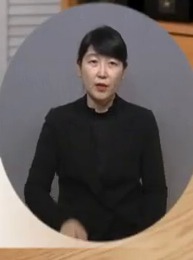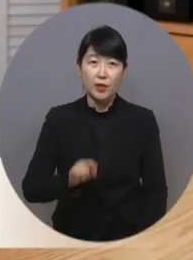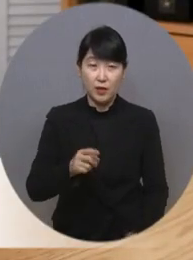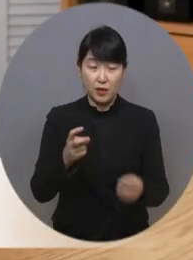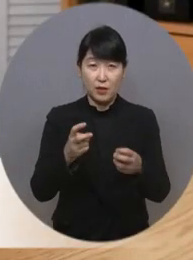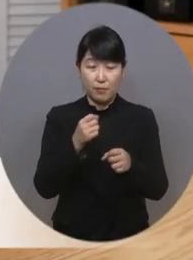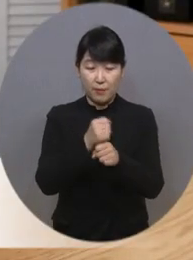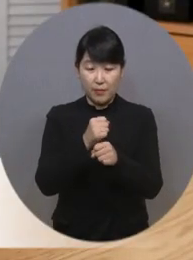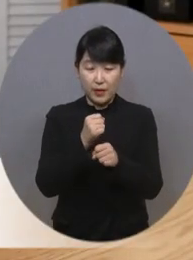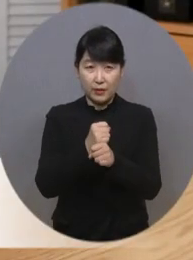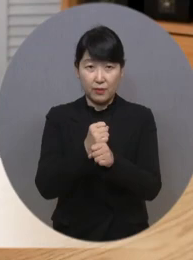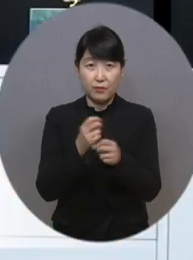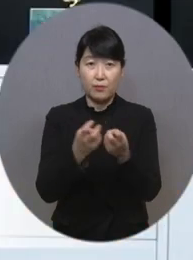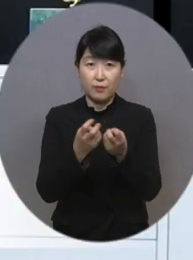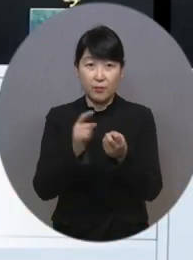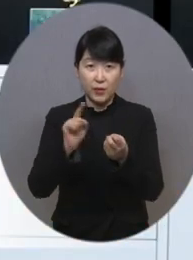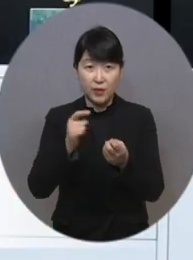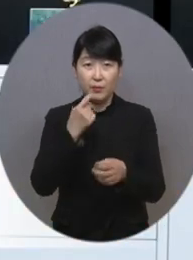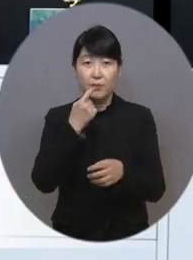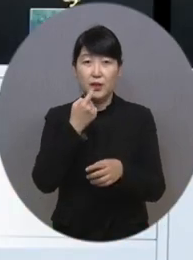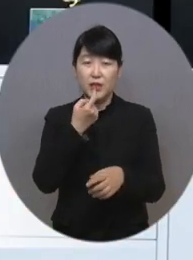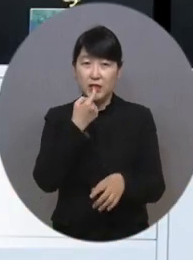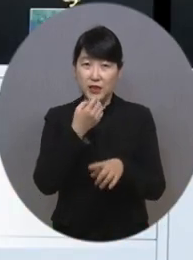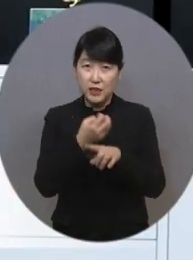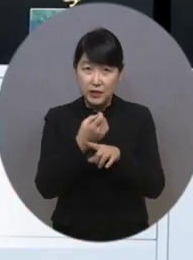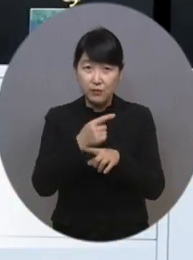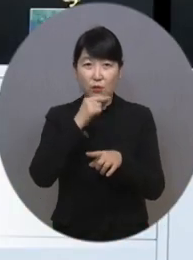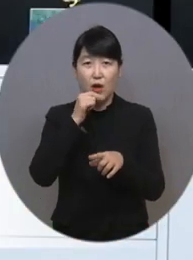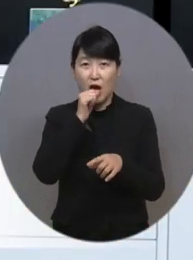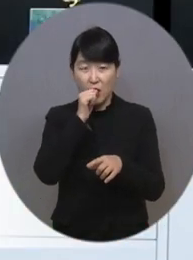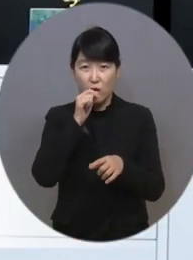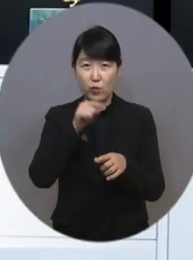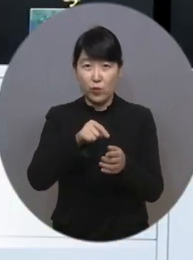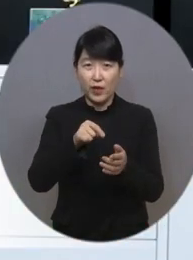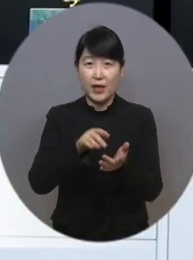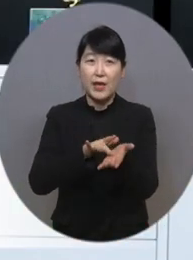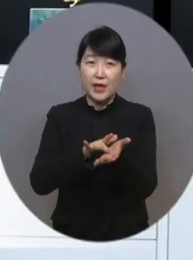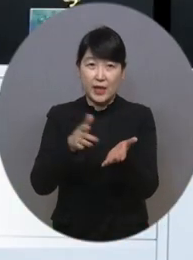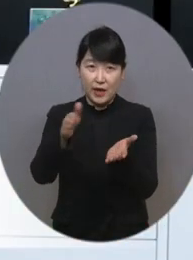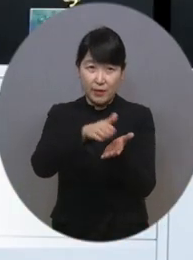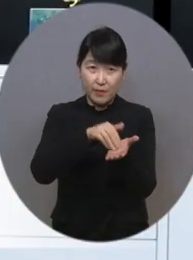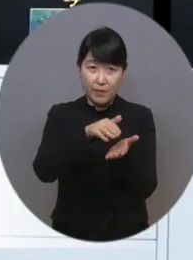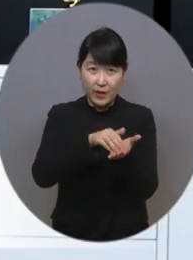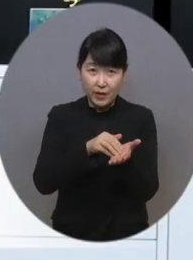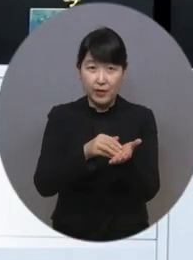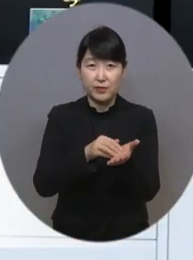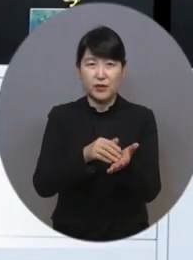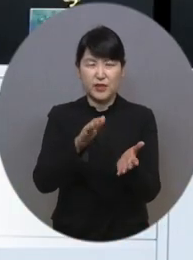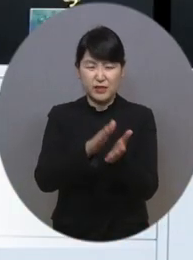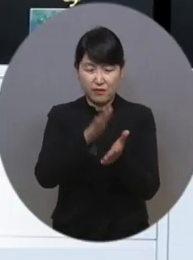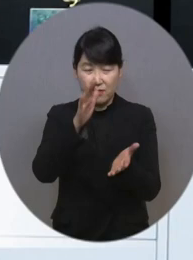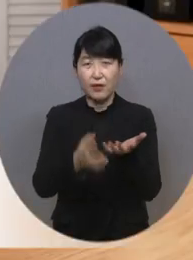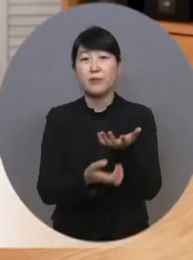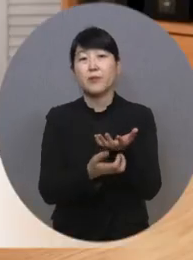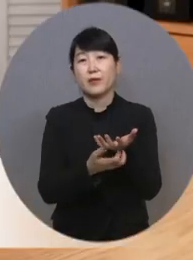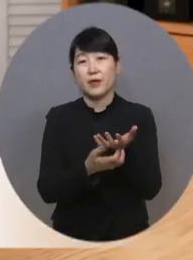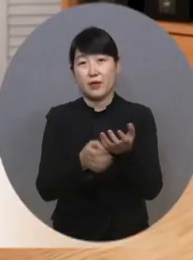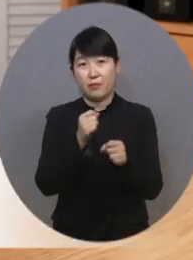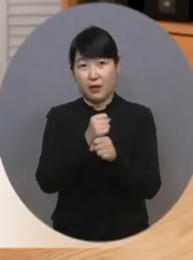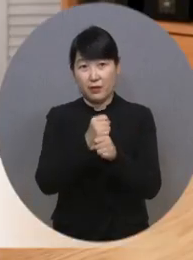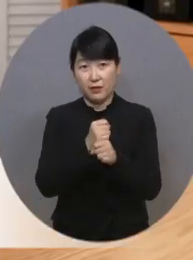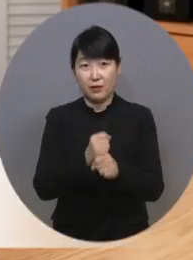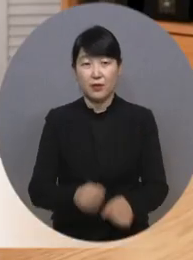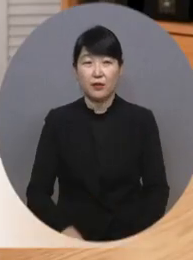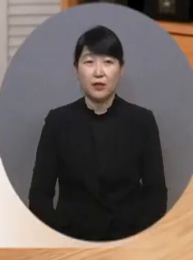위에 칠보 유약을 올려 고온의 감화에 구워내는 공예 기법을 칠보공예라고 하거든요.